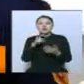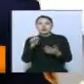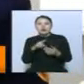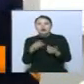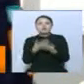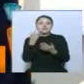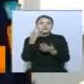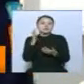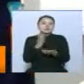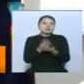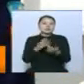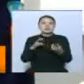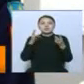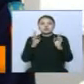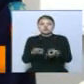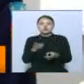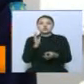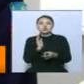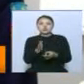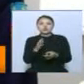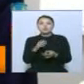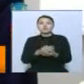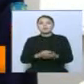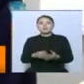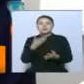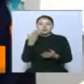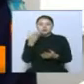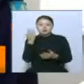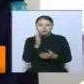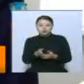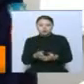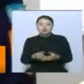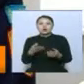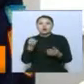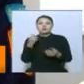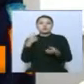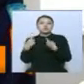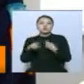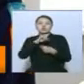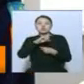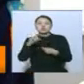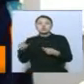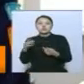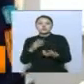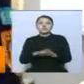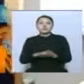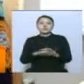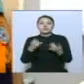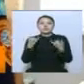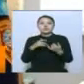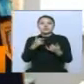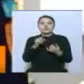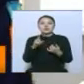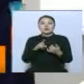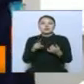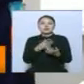жерде угар болады міндетті түрде. Сосын біреулер жаңағыдай газ